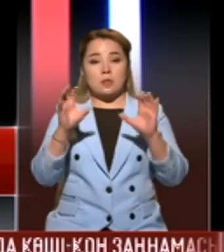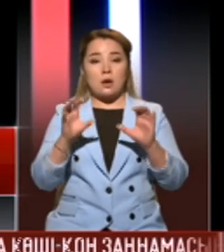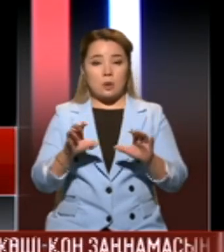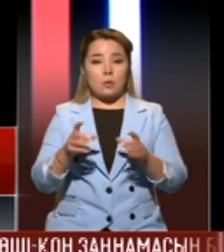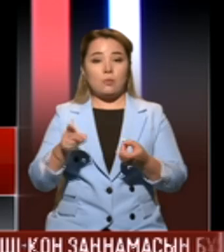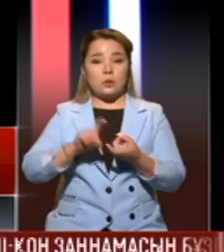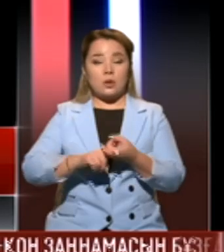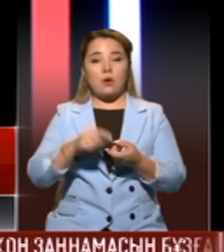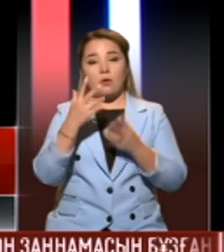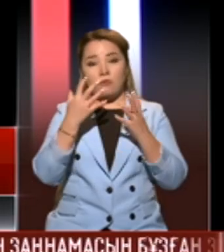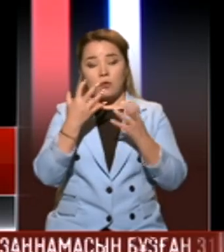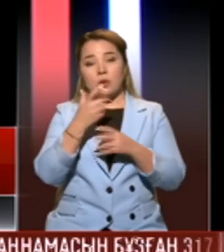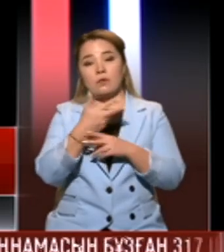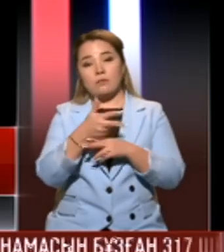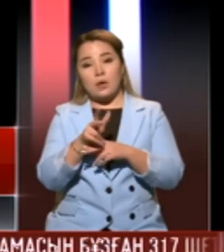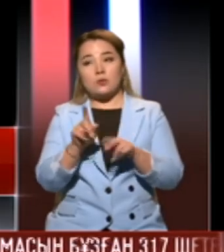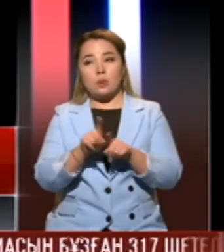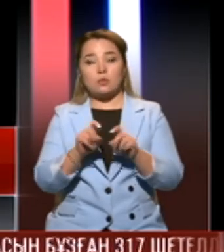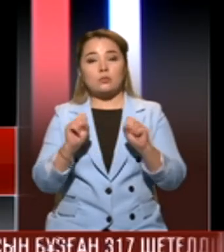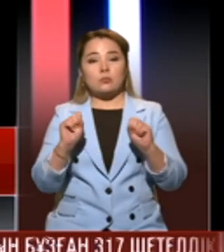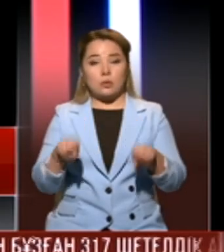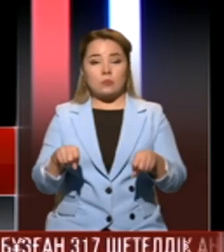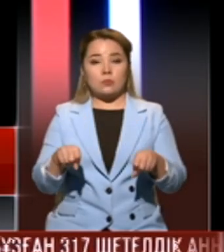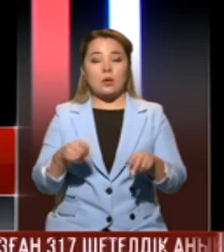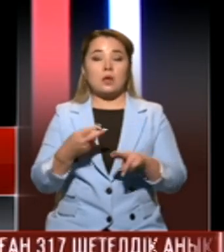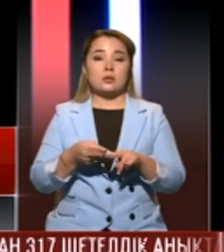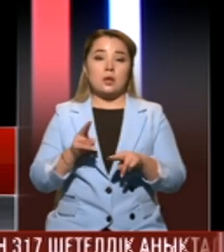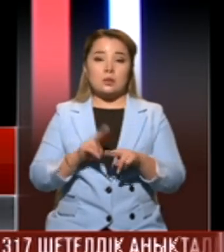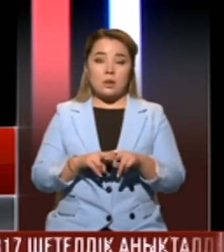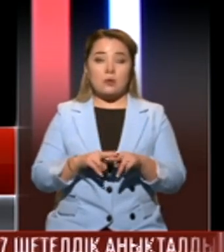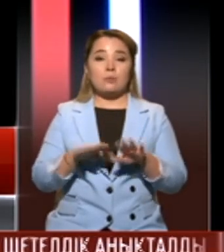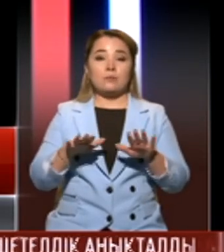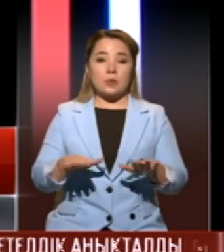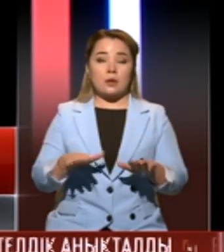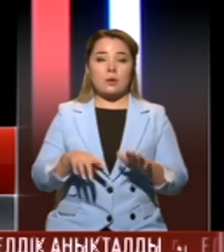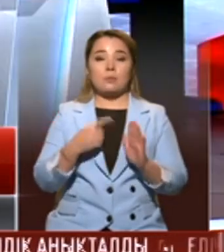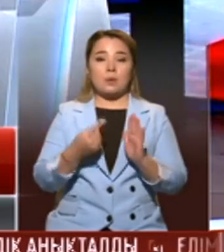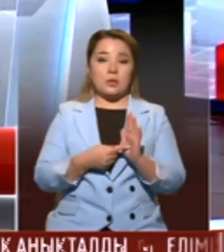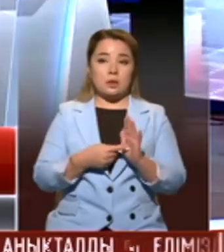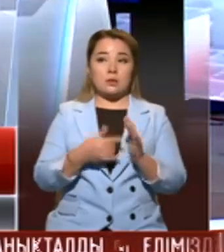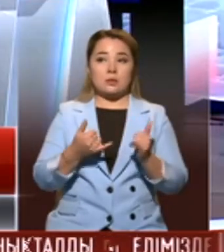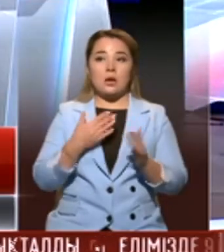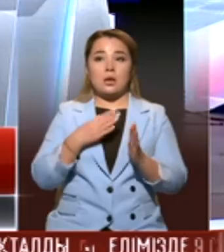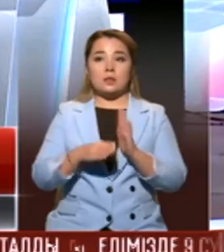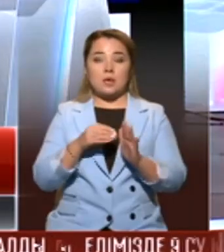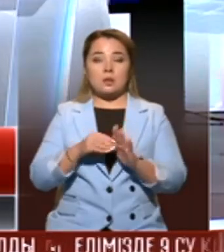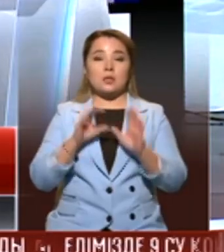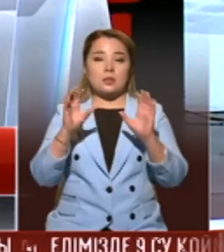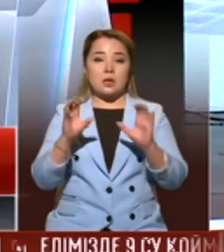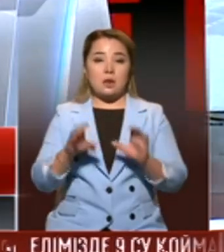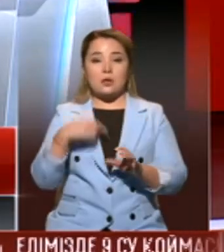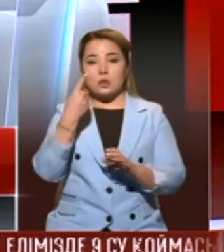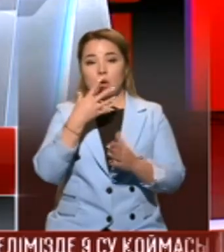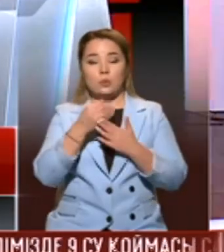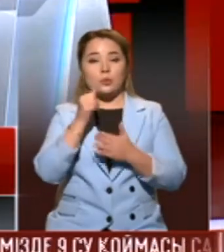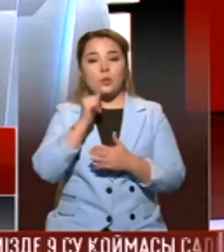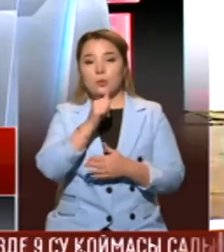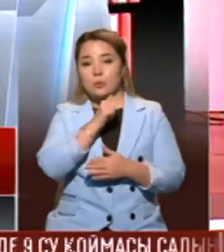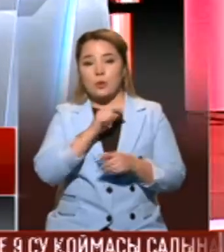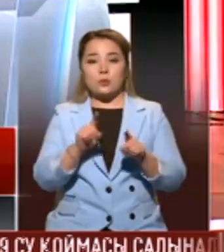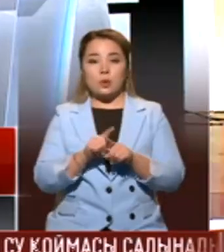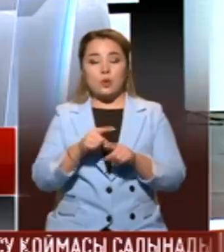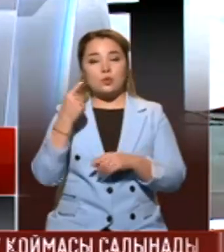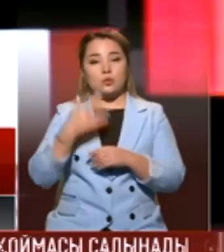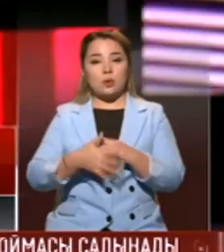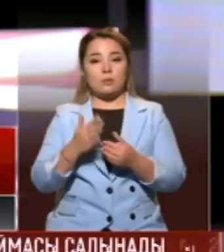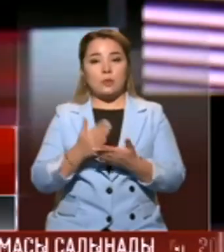қоғамдық орында фото видео түсіре беруге болады. Біз бұл жерде мәселе былай. Сайлау заңы бойынша адамның жеке құпиясы деген